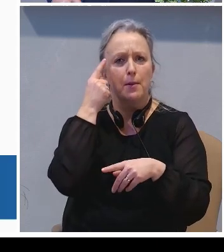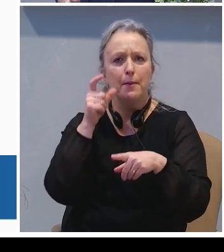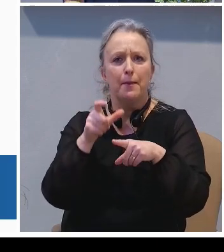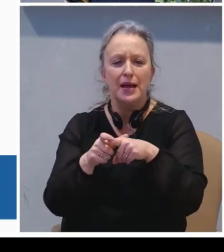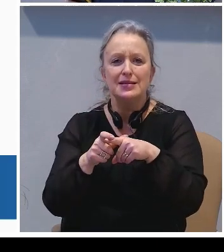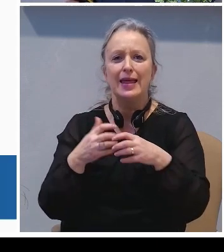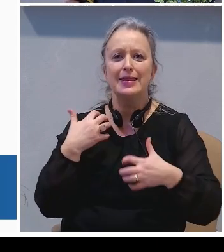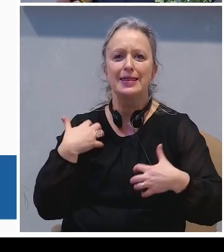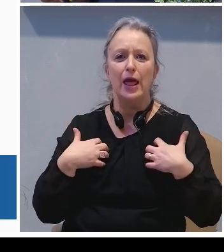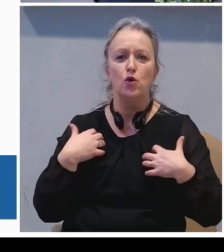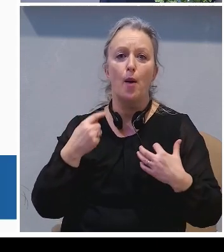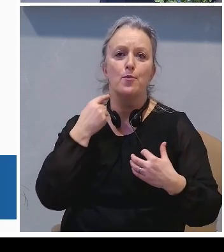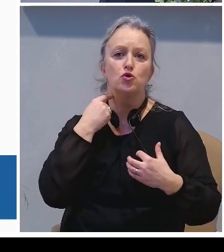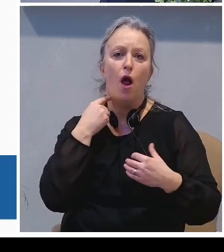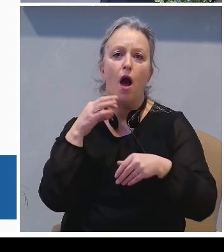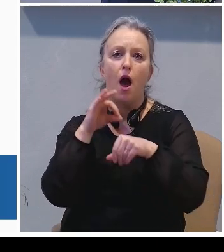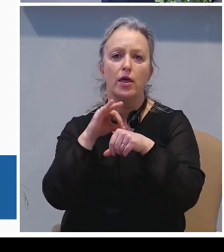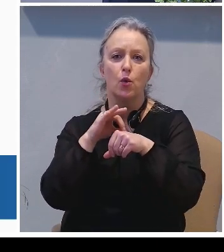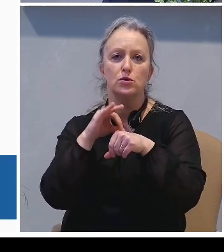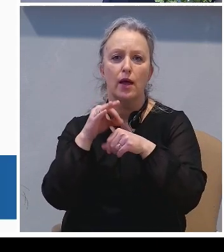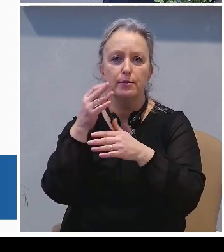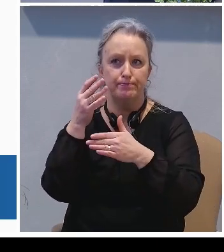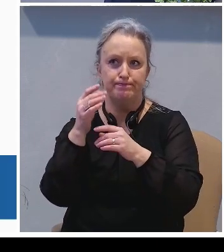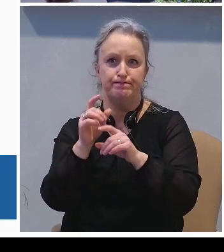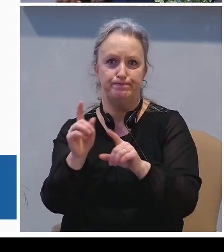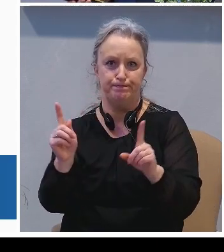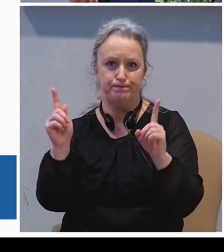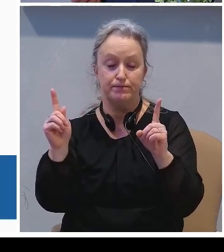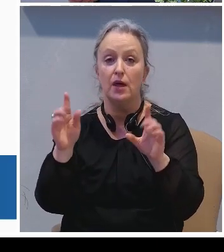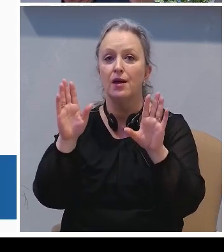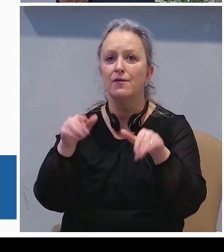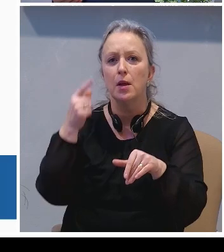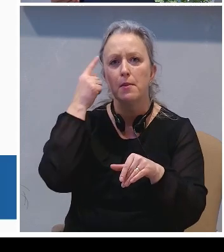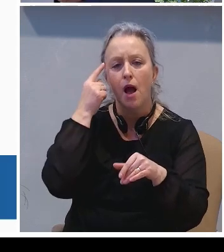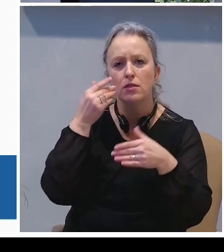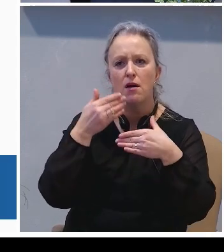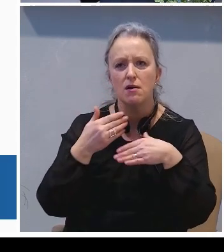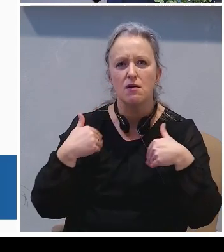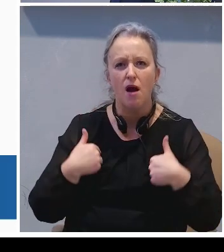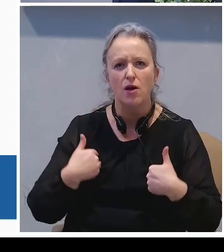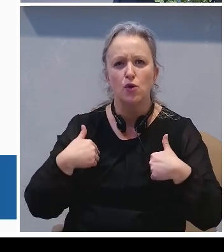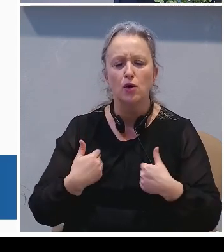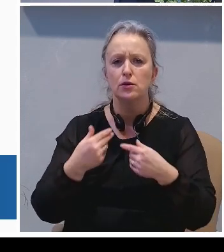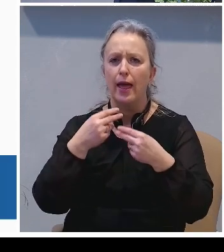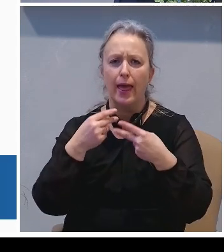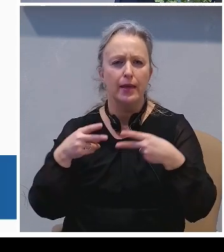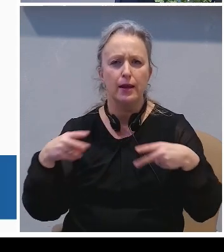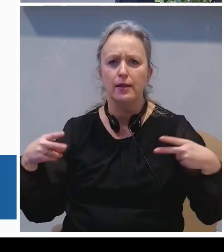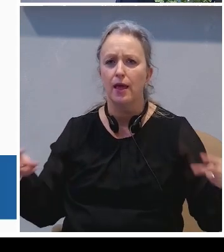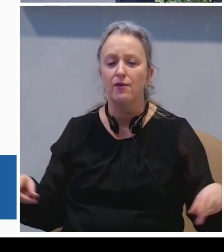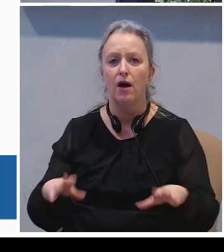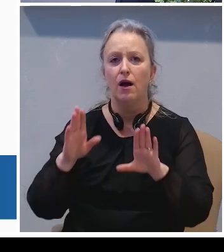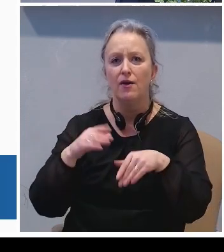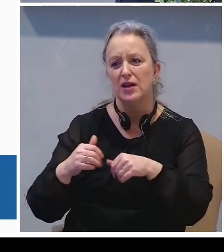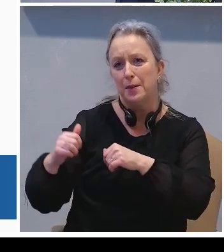neuromuskulaarsed haigused me Looking at this tegelikult diagram, võime the mõelda väga erinevaid kahjustuse punkte, et see phrase puudutus võib olla neuromuscular